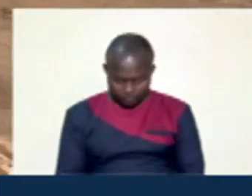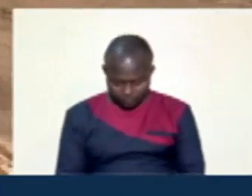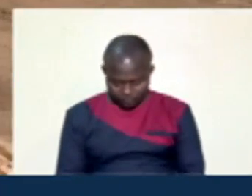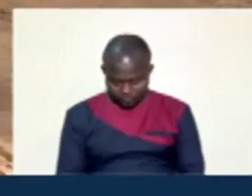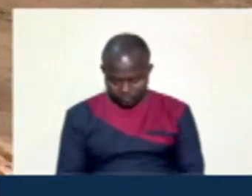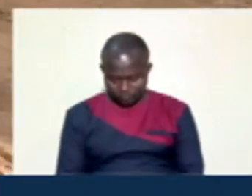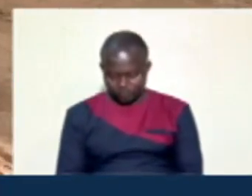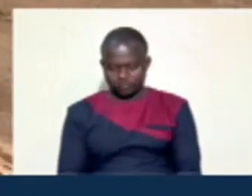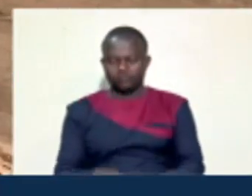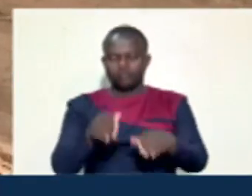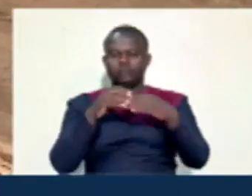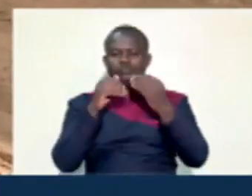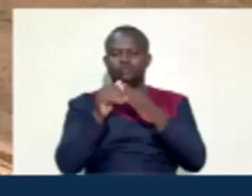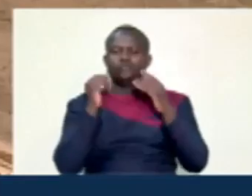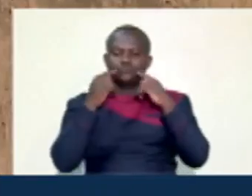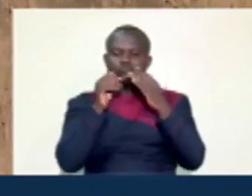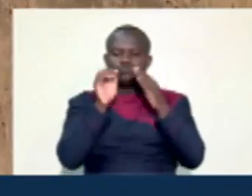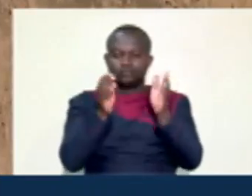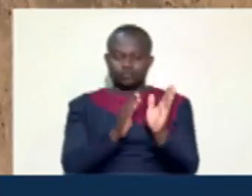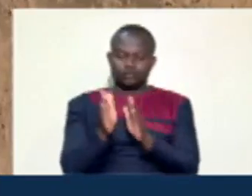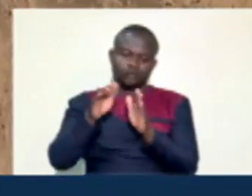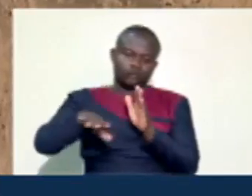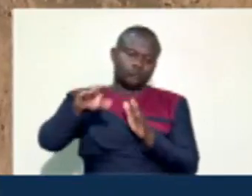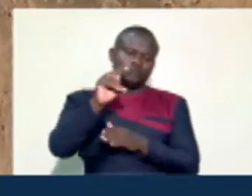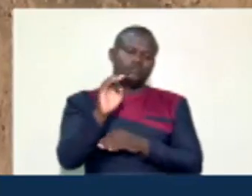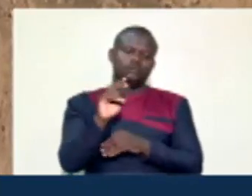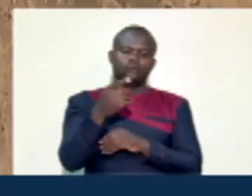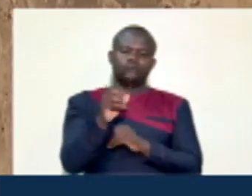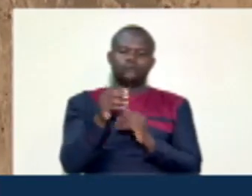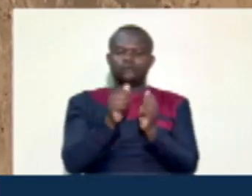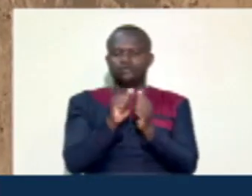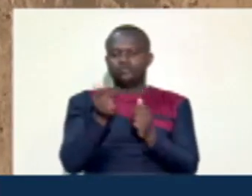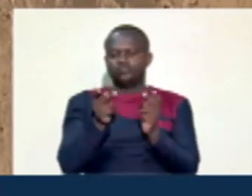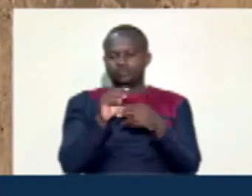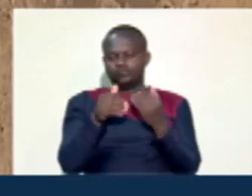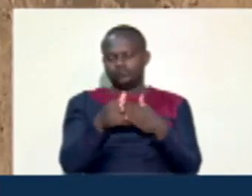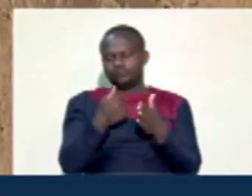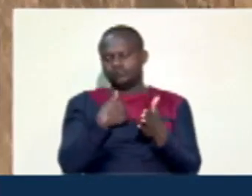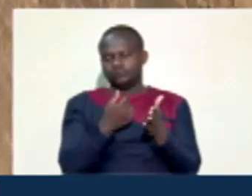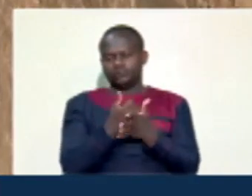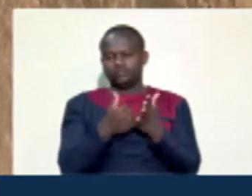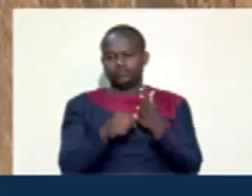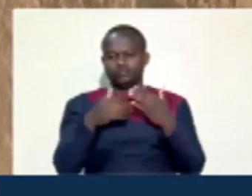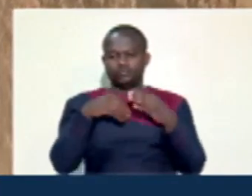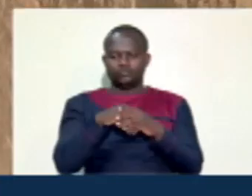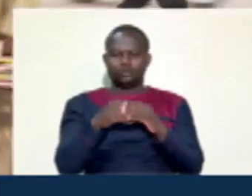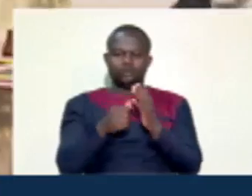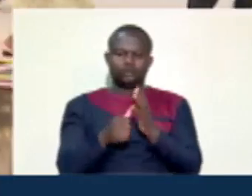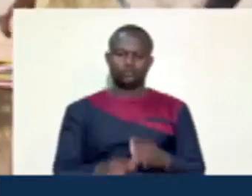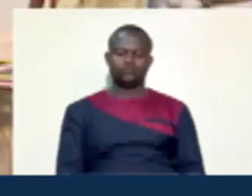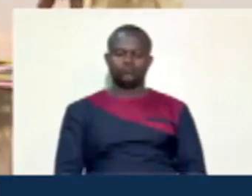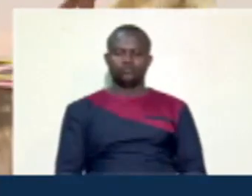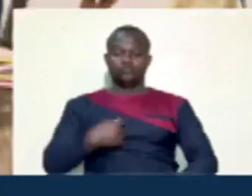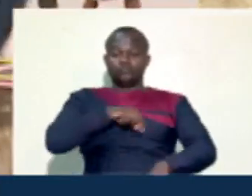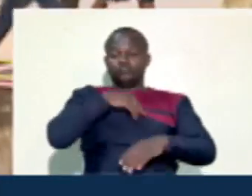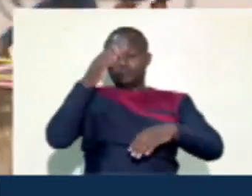iri mu rwego rwo gukomeza gutunganya aka gace ka Nyabugogo n'ahandi hantu hashobora gushyira ubuzima bw'abaturage mu kaga. Murabizi